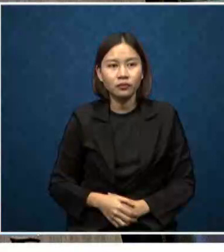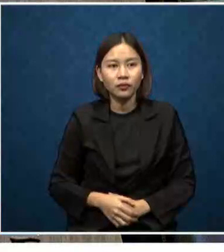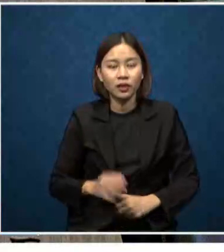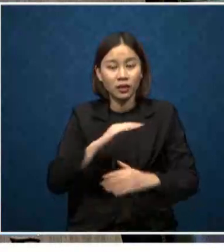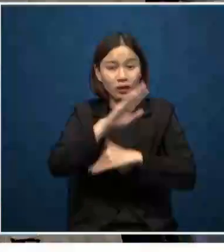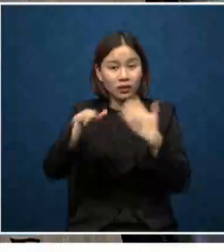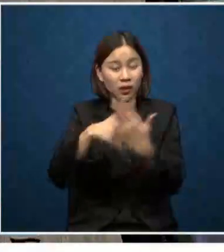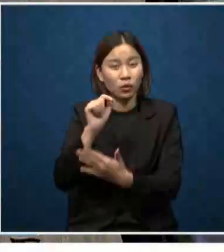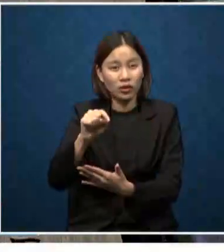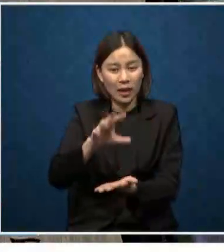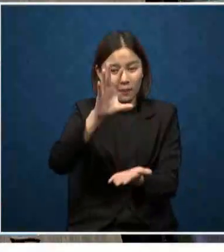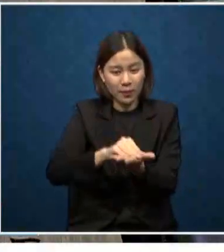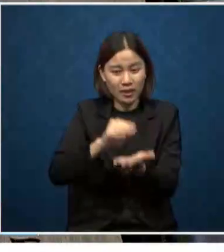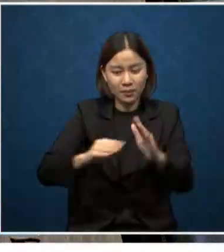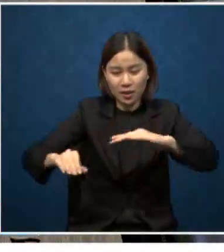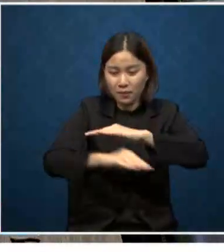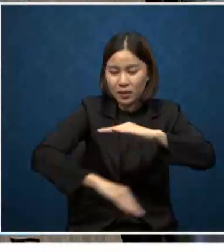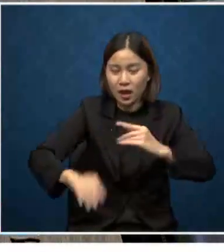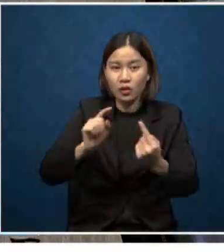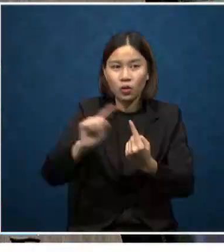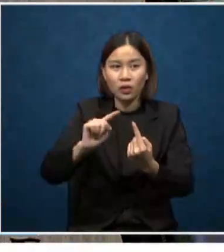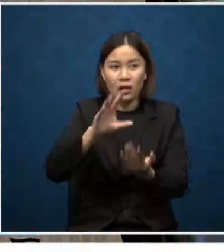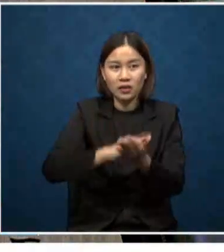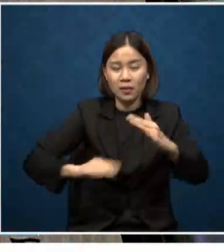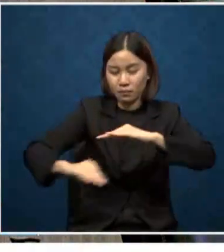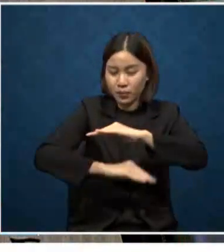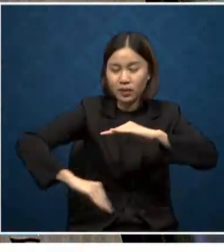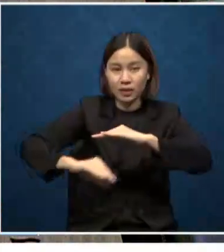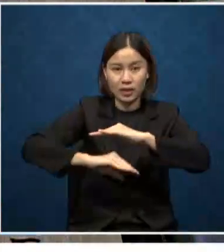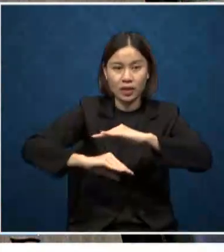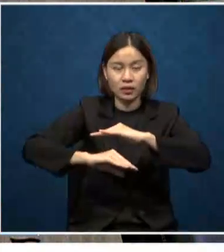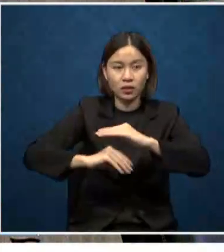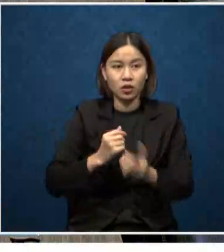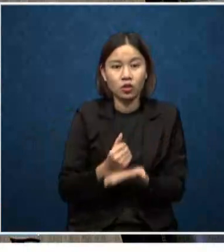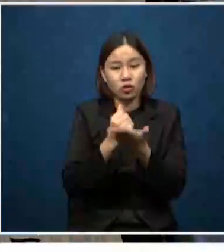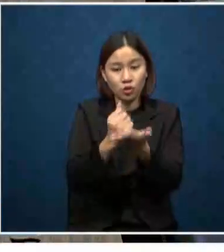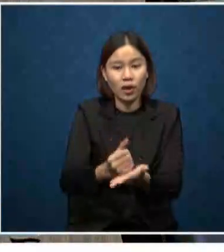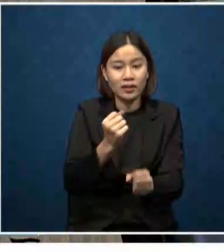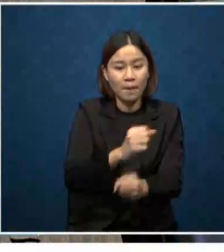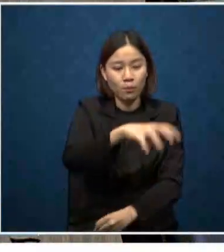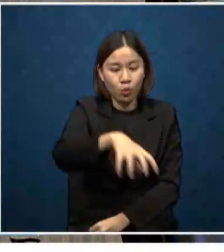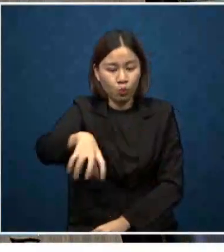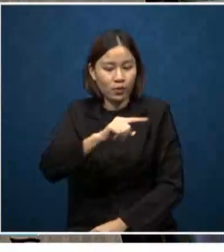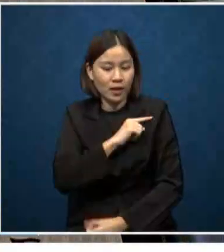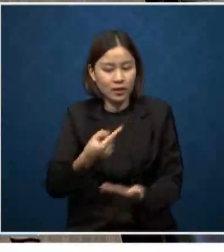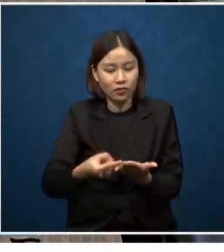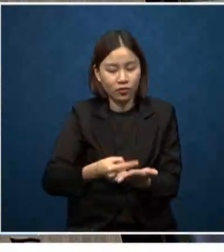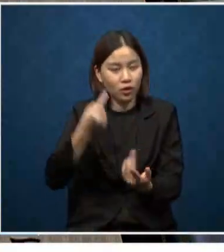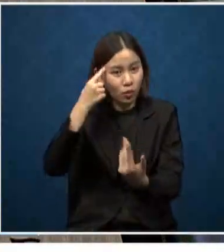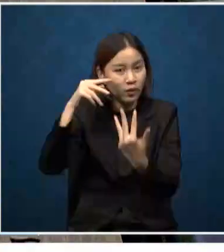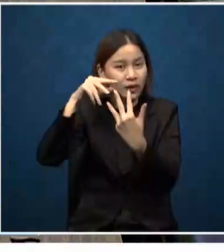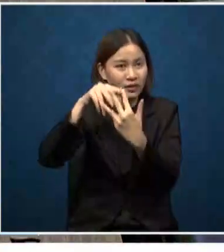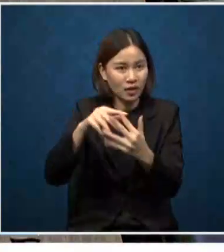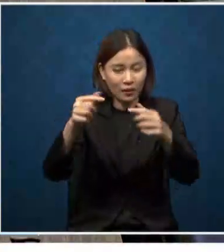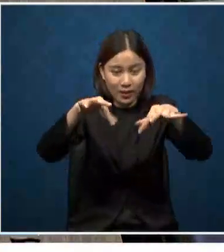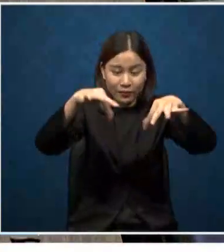สิ่งที่เป็นข้อมูลพื้นฐานในการเป็น databaseที่ทำให้หน่วยงานที่มีหน้าที่ให้คำปรึกษาดาหน้าสุขภาพจิตเนี่ยเอาแบบ